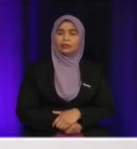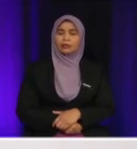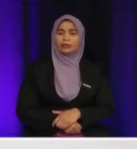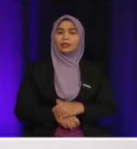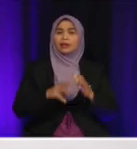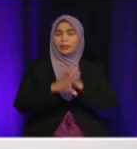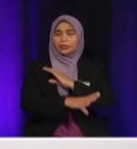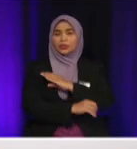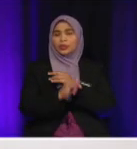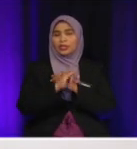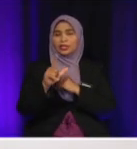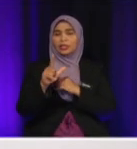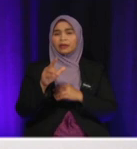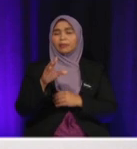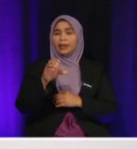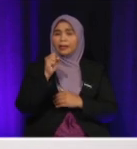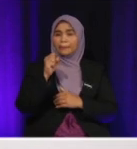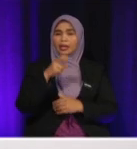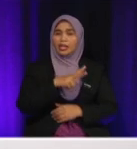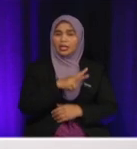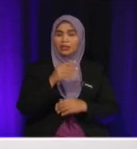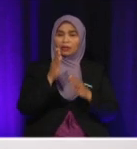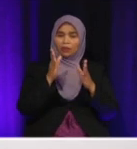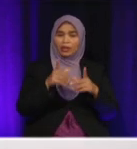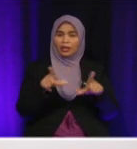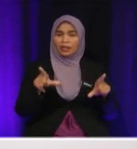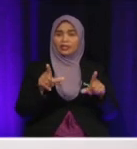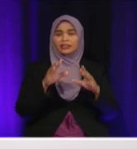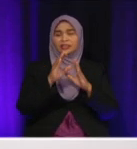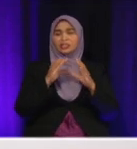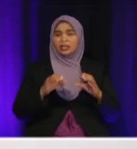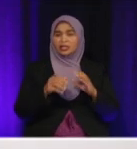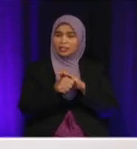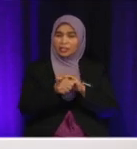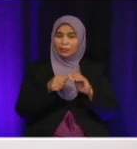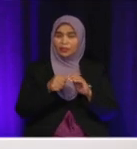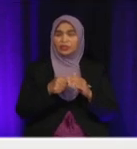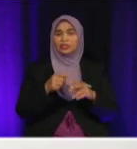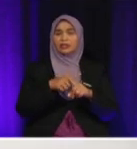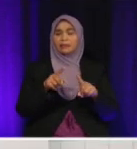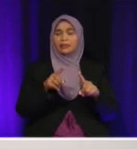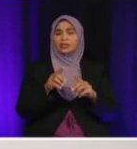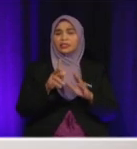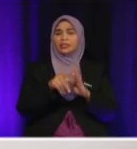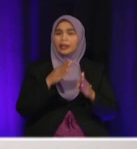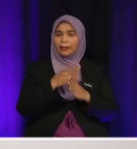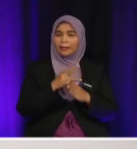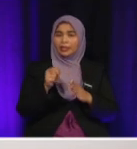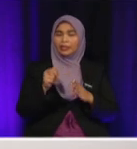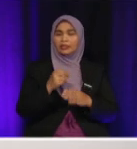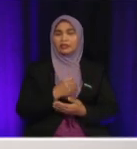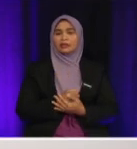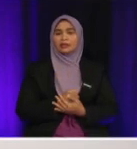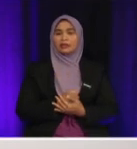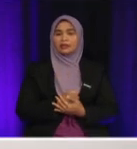Maksud mencuri ialah mengambil harta orang lain secara tersembunyi, iaitu tanpa kerelaan dengan tujuan